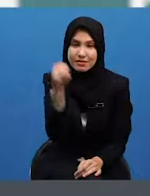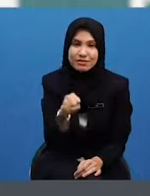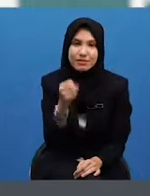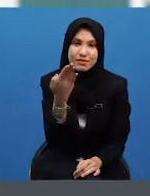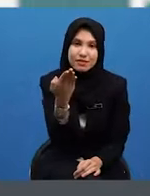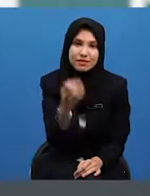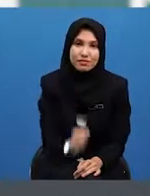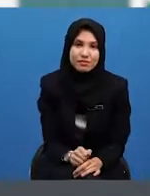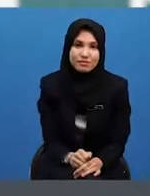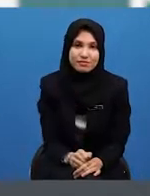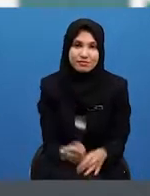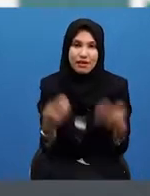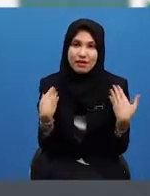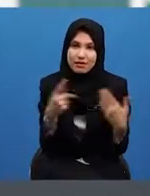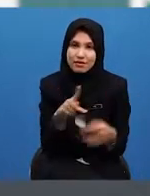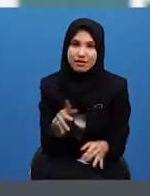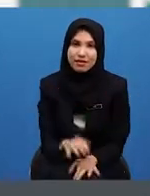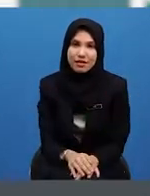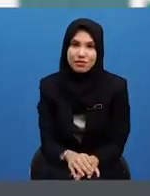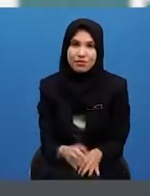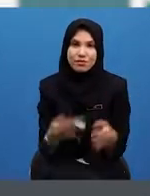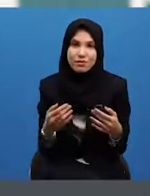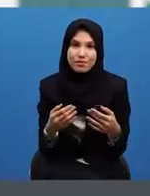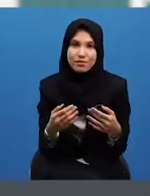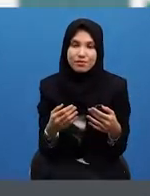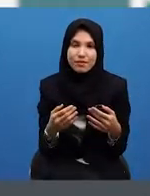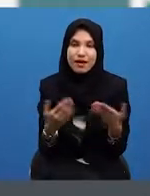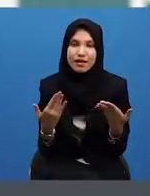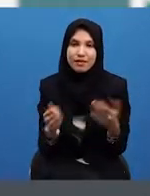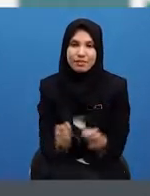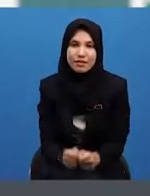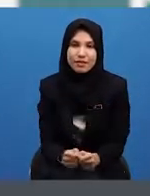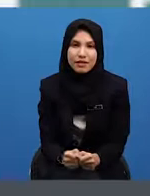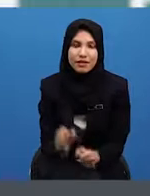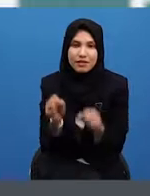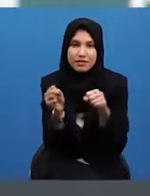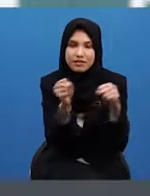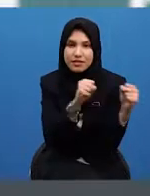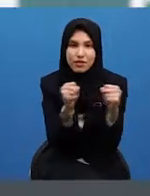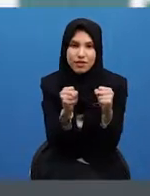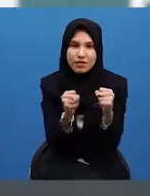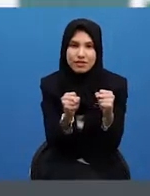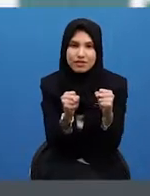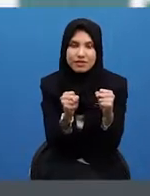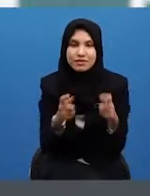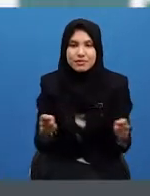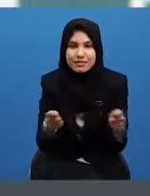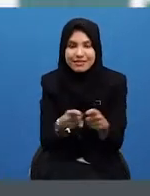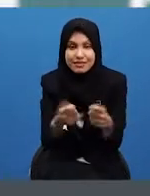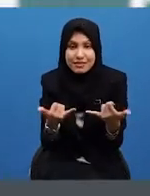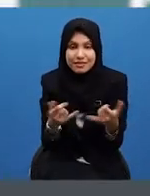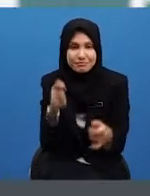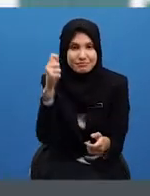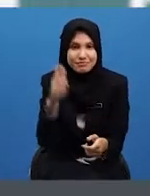Adik kah kamu pernah mengalami situasi seperti C guys sebentar tadi